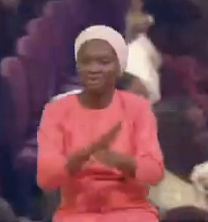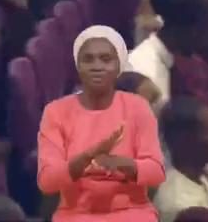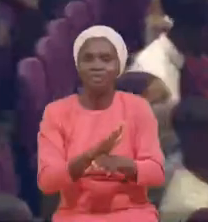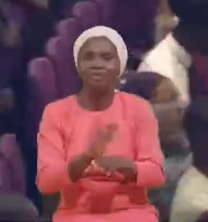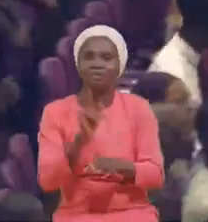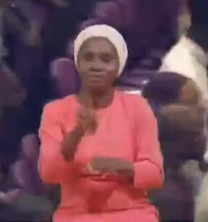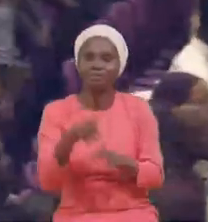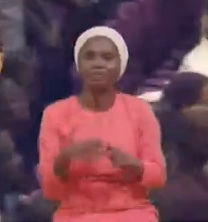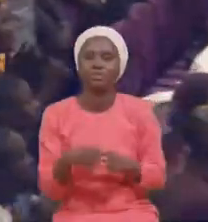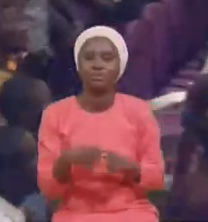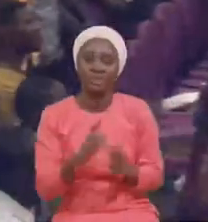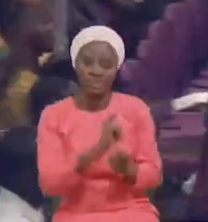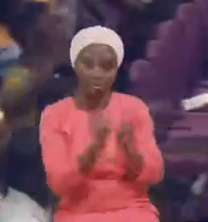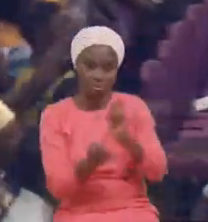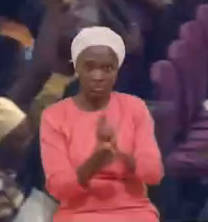saturer,